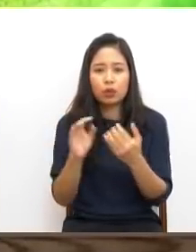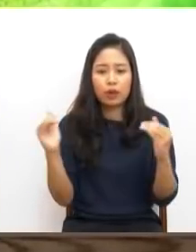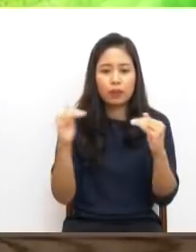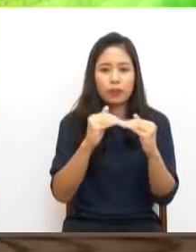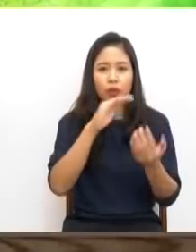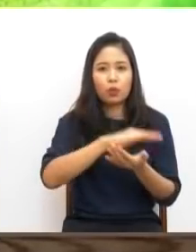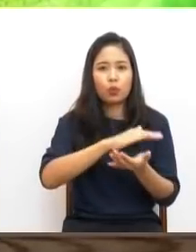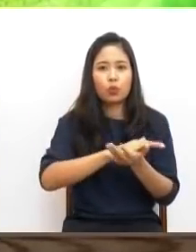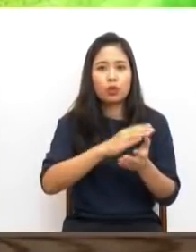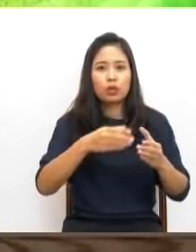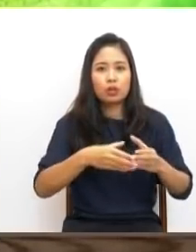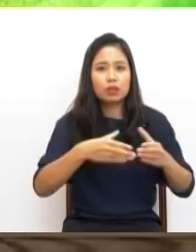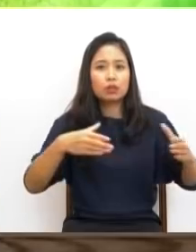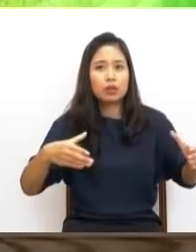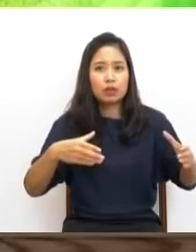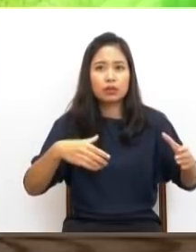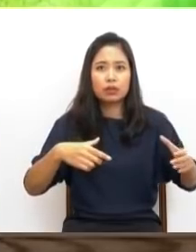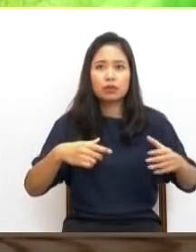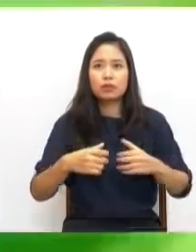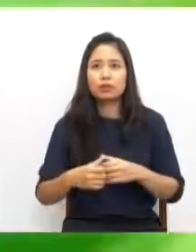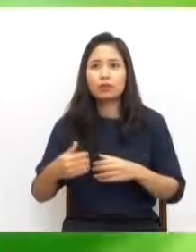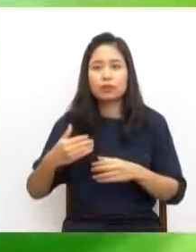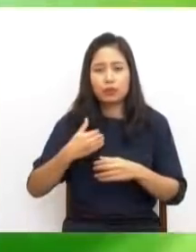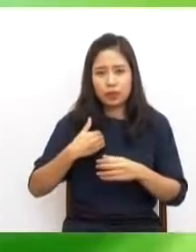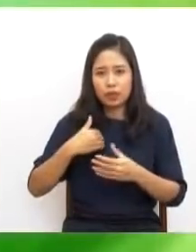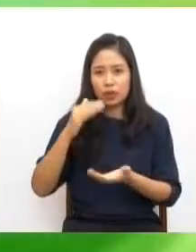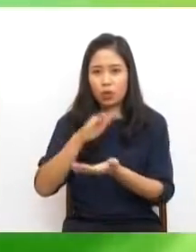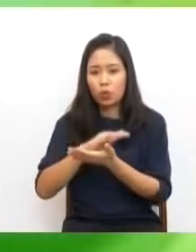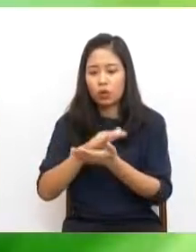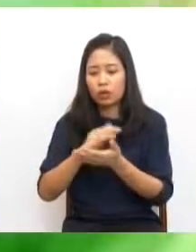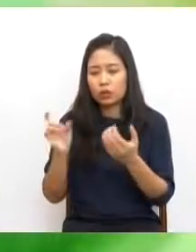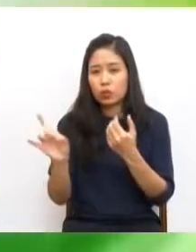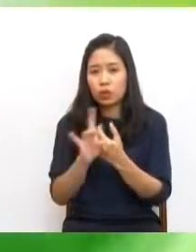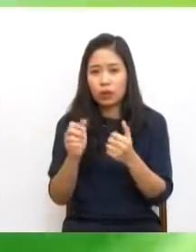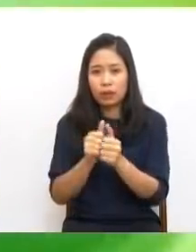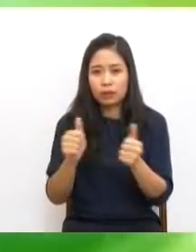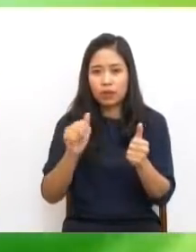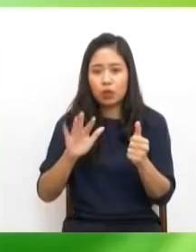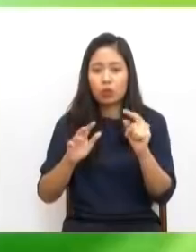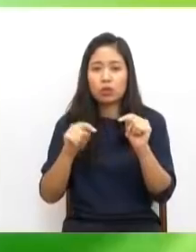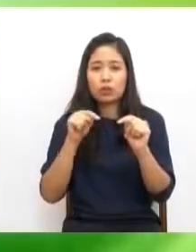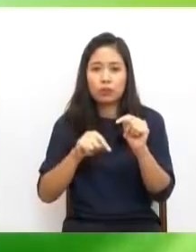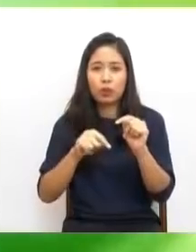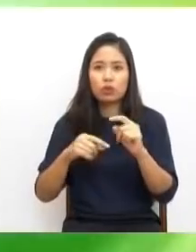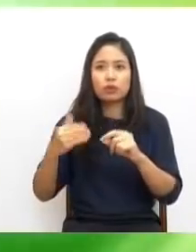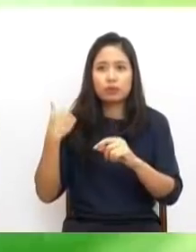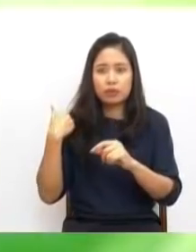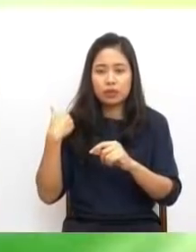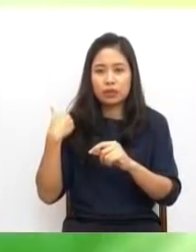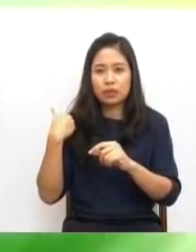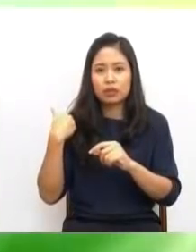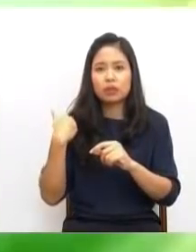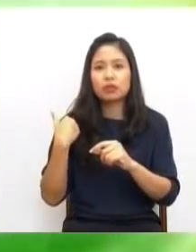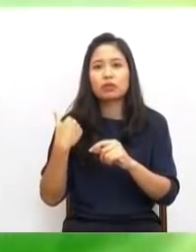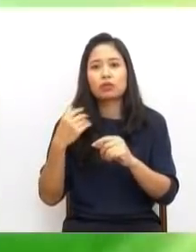แต่อนุบาลถึงป.6เนี่ยมีโรงเรียนที่มีคุณภาพกระจายอยู่ทุกตำบลหรืออยู่ในตำบล2ต